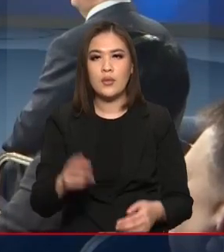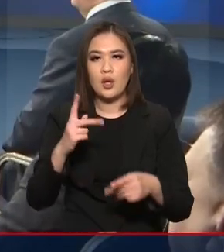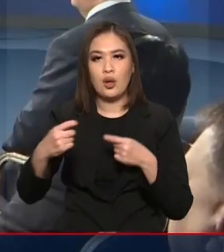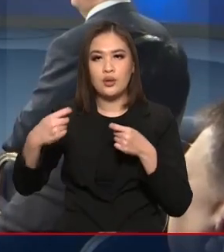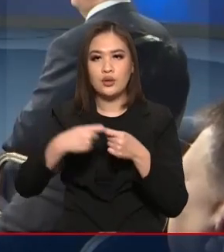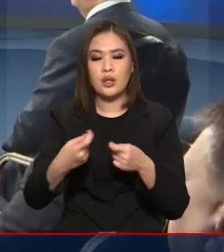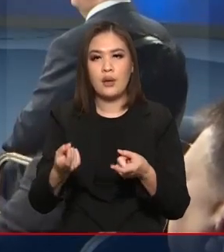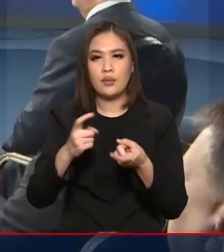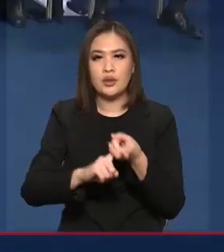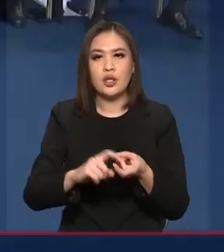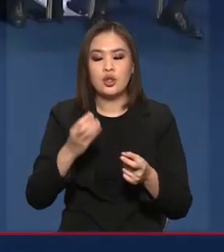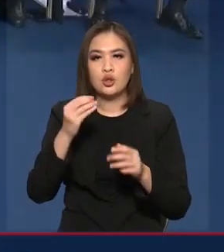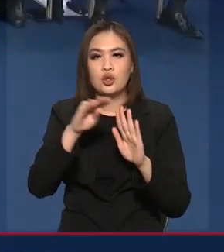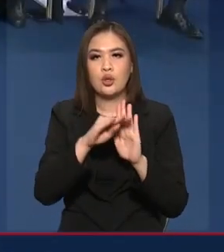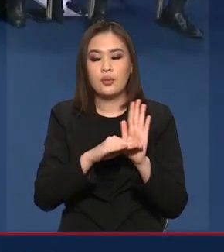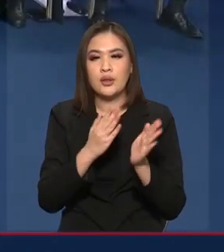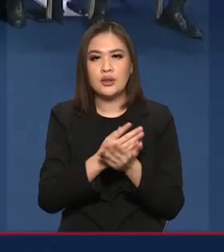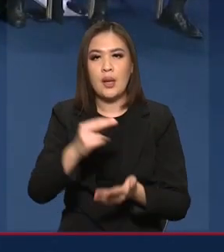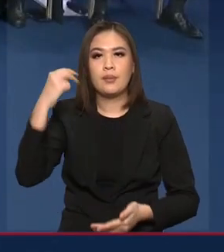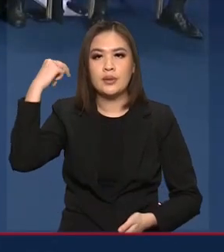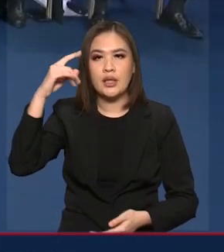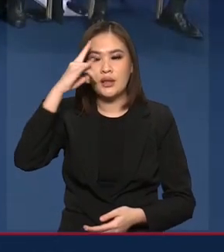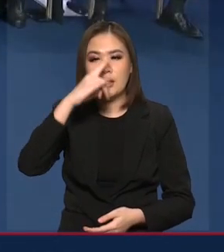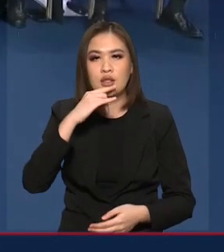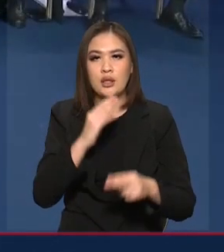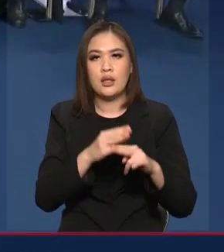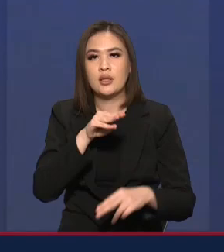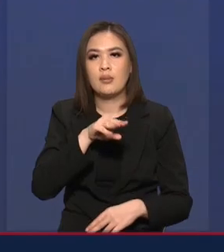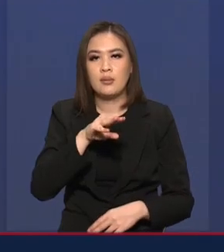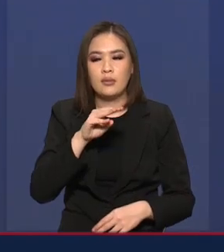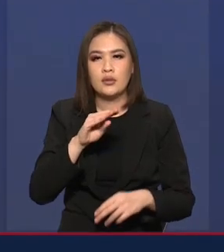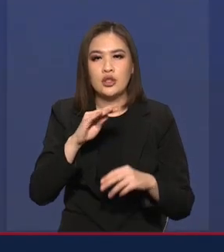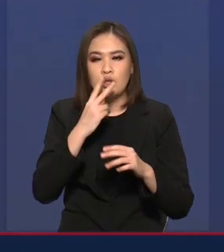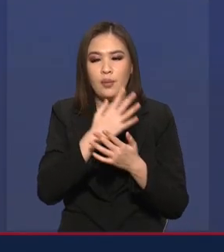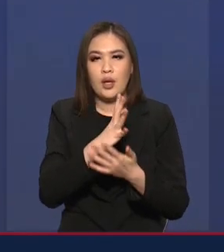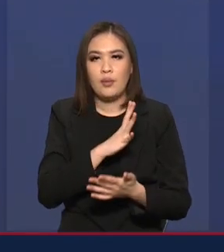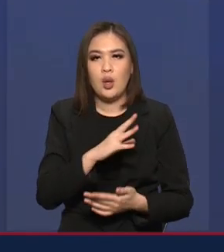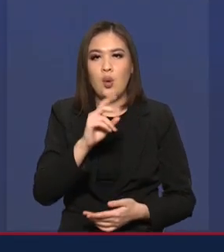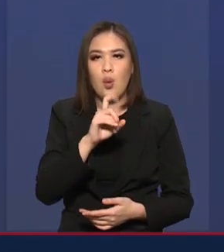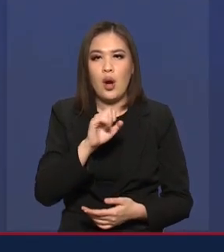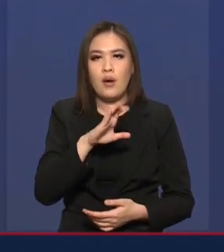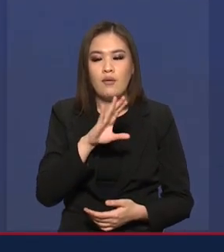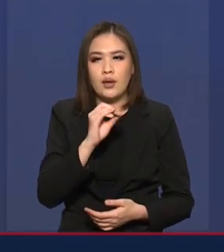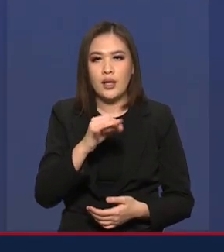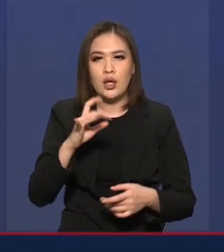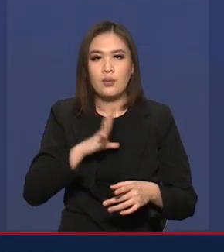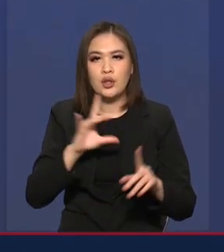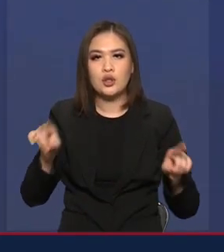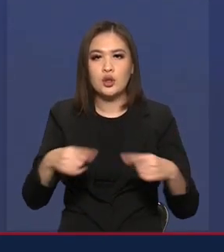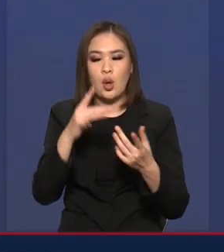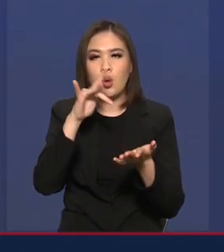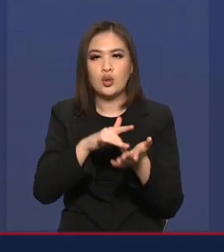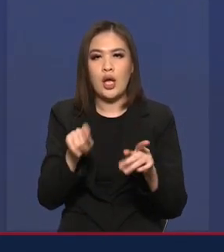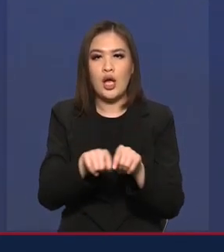іске асырылған тағы бір жоба бар. Президент Қазақстан темір жолы ұлттық компаниясы мен Huawei компаниясы құрған инновациялық орталықты